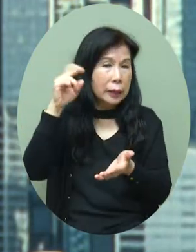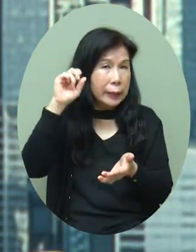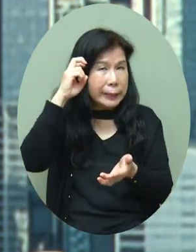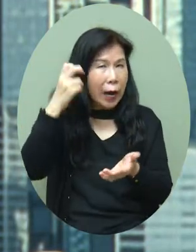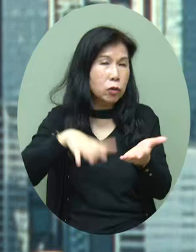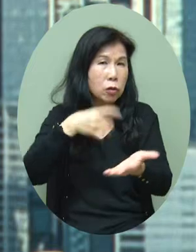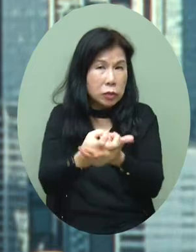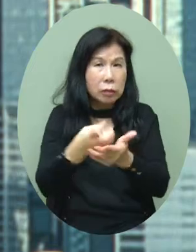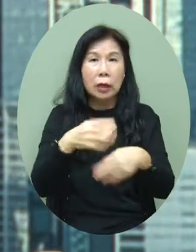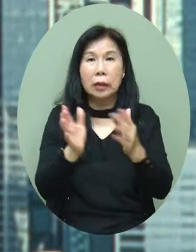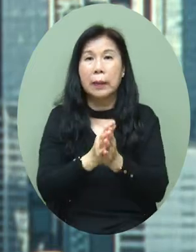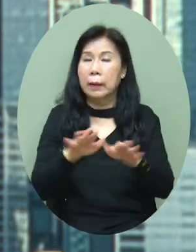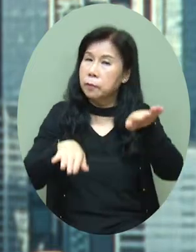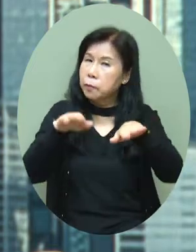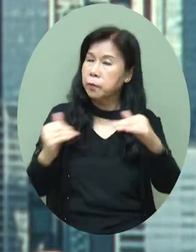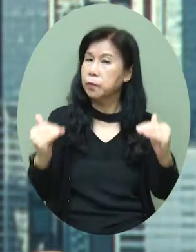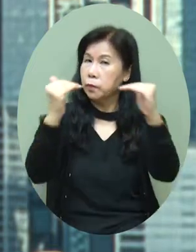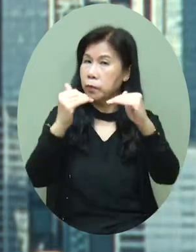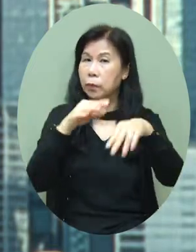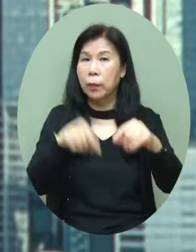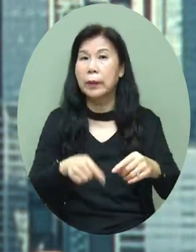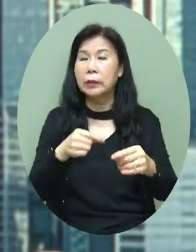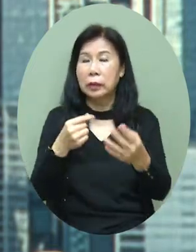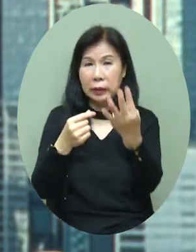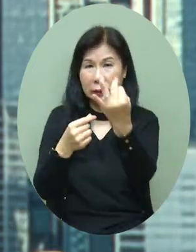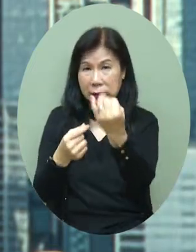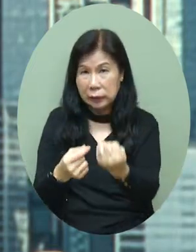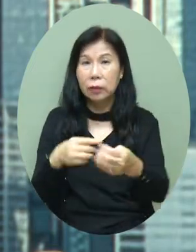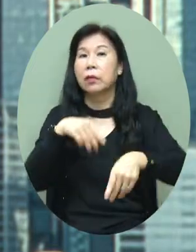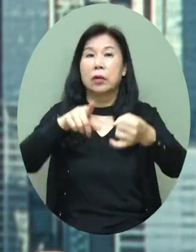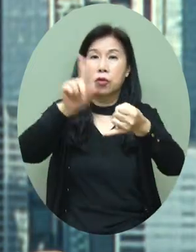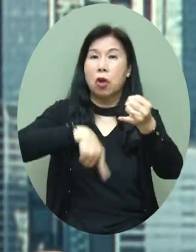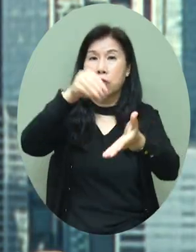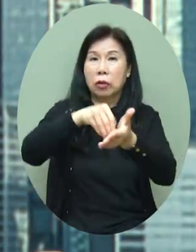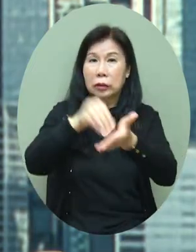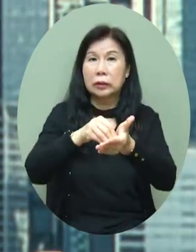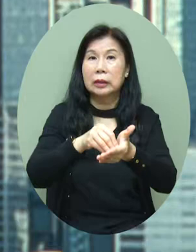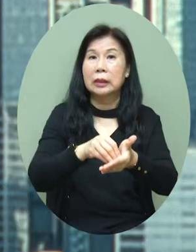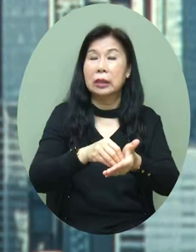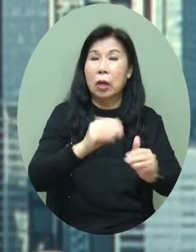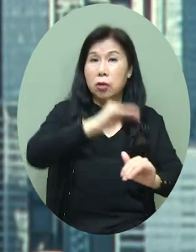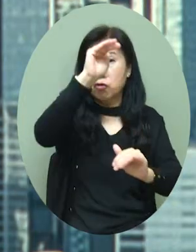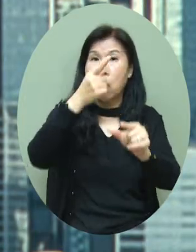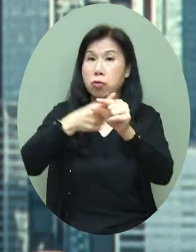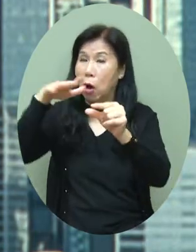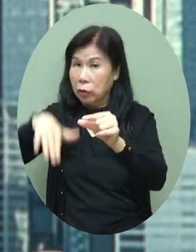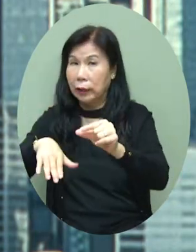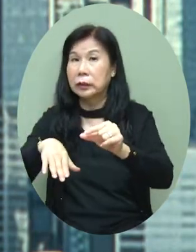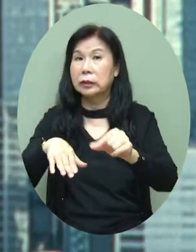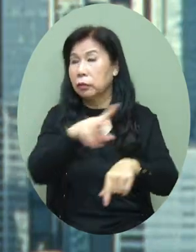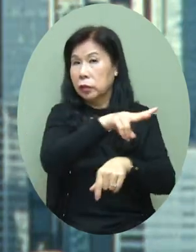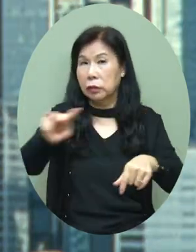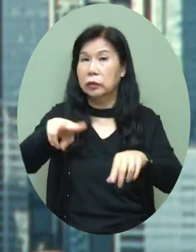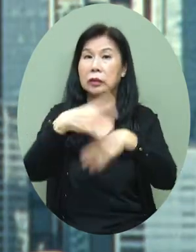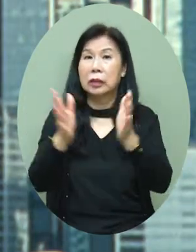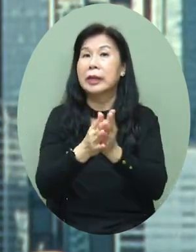我哋覺得平衡咗咁多個方案，得出呢一個3個唔同薪級唔同嘅層